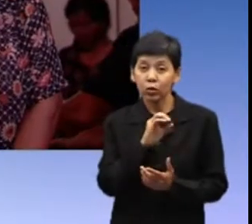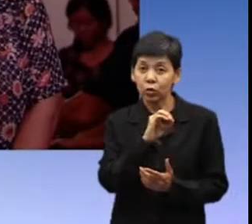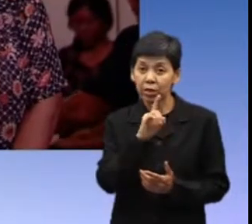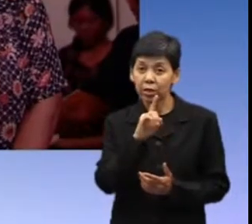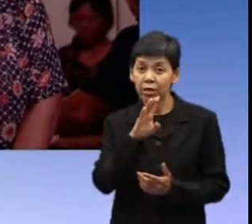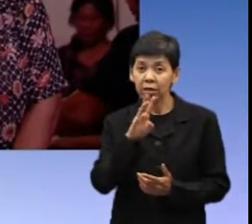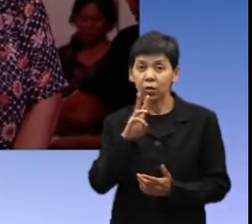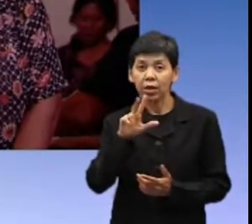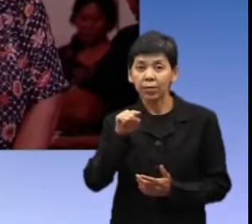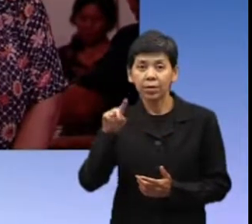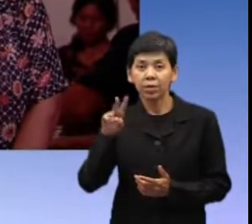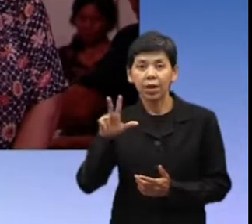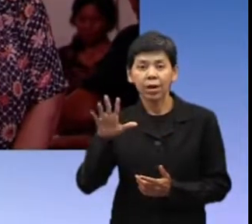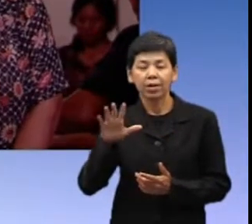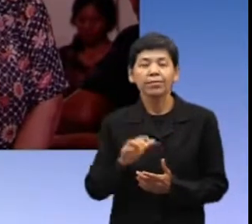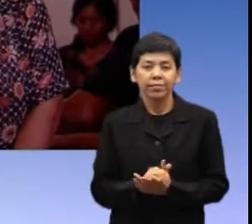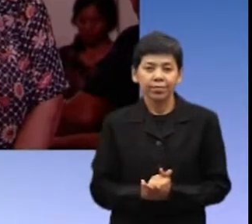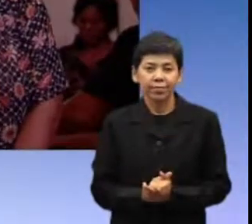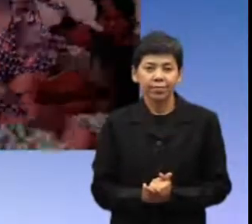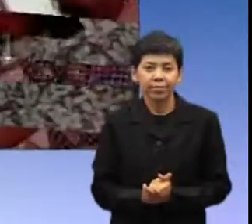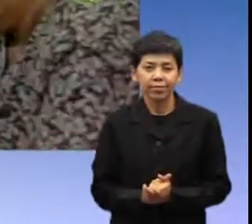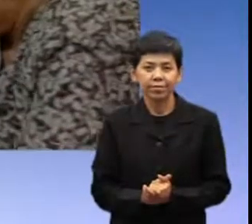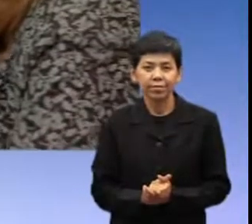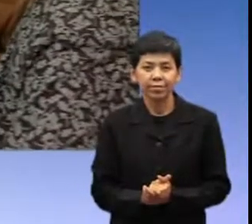044-313-694หรือ01-463-0235ค่ะ